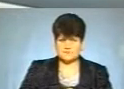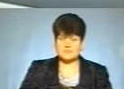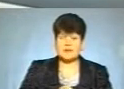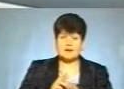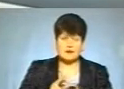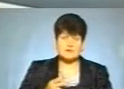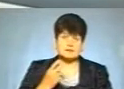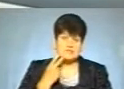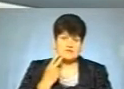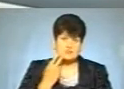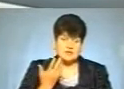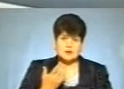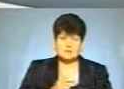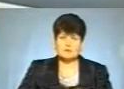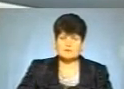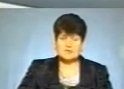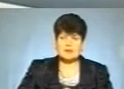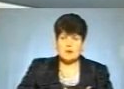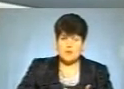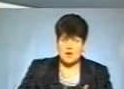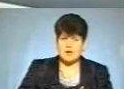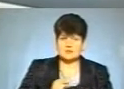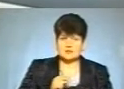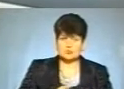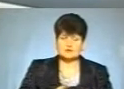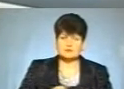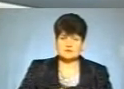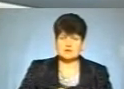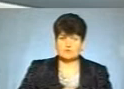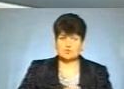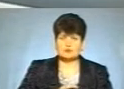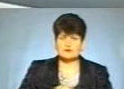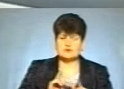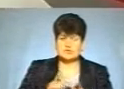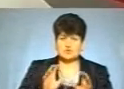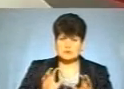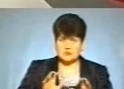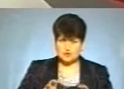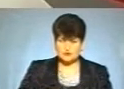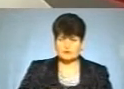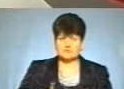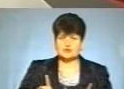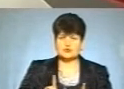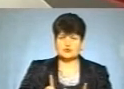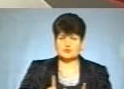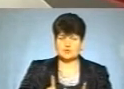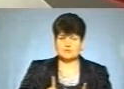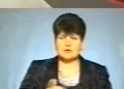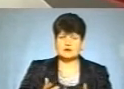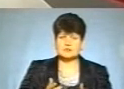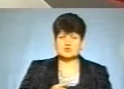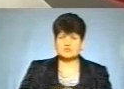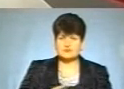завжди, ми, профспілка, наполягали на це, щоб це було проведено згідно чинного законодавства, також, щоб якомога